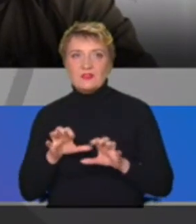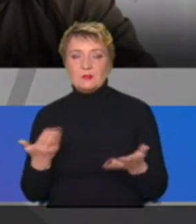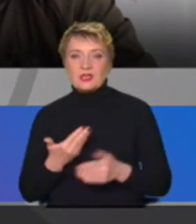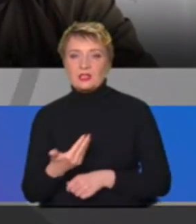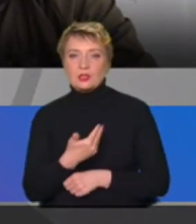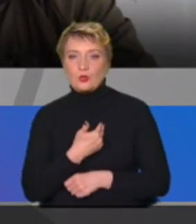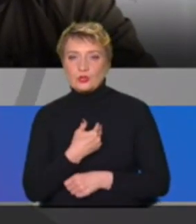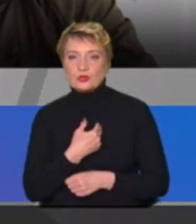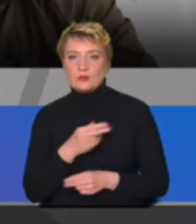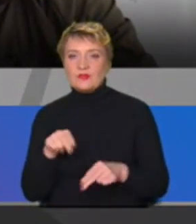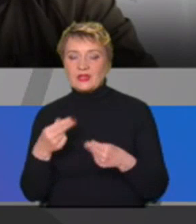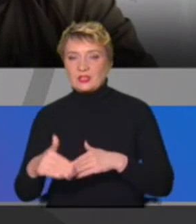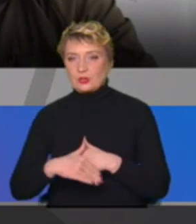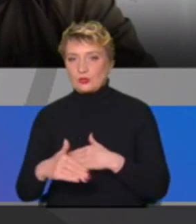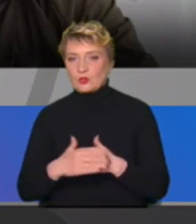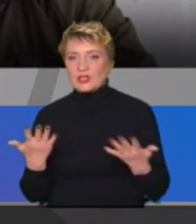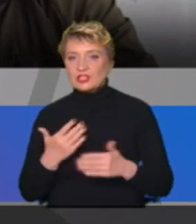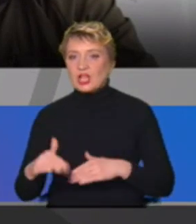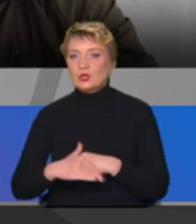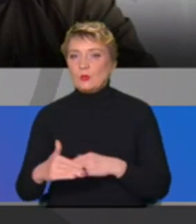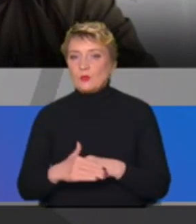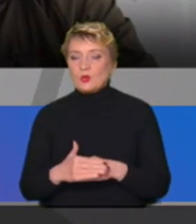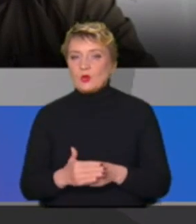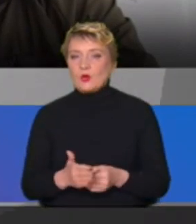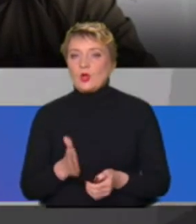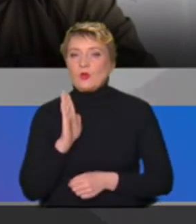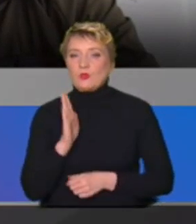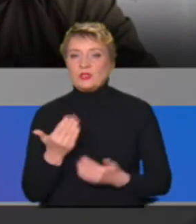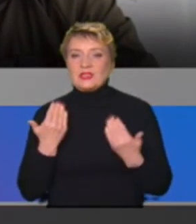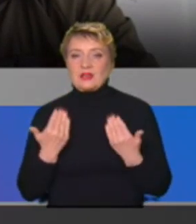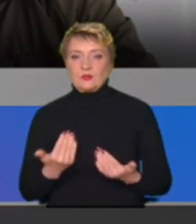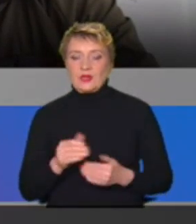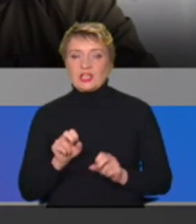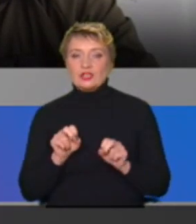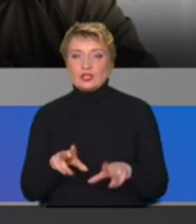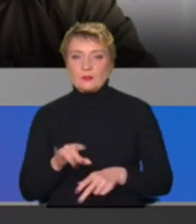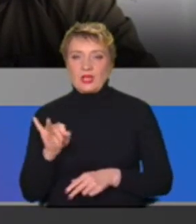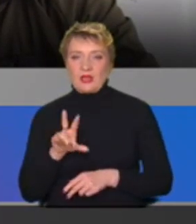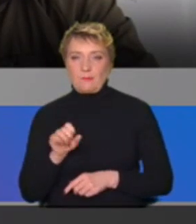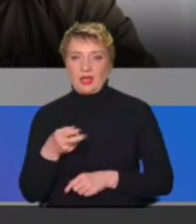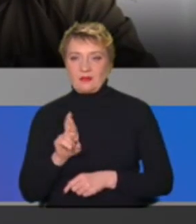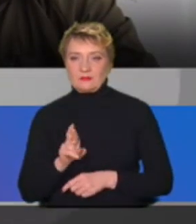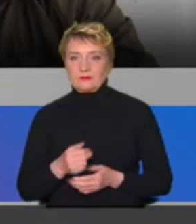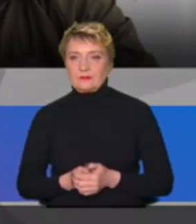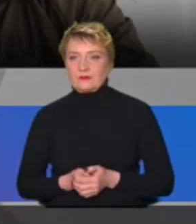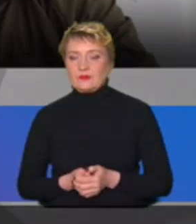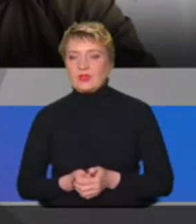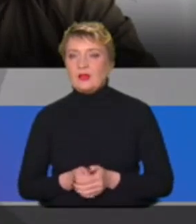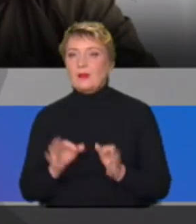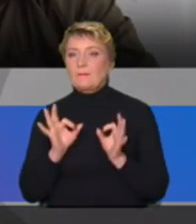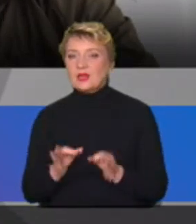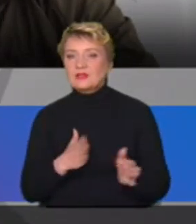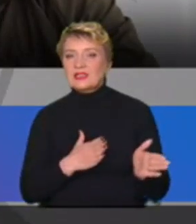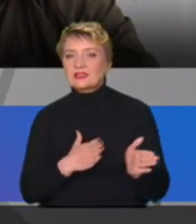надати допомогу. Чия допомога буде нині ще актуальна і чим в Ірпені? Ну, буде правильно і